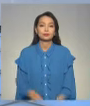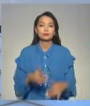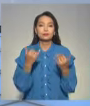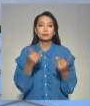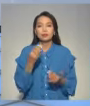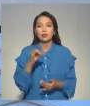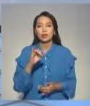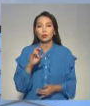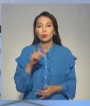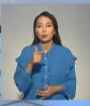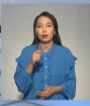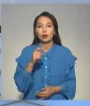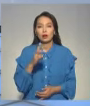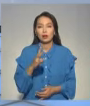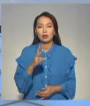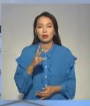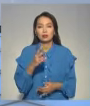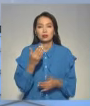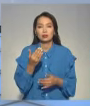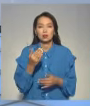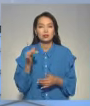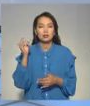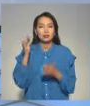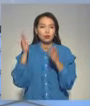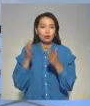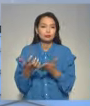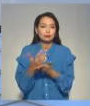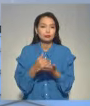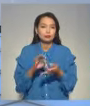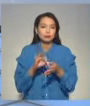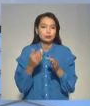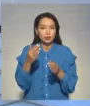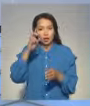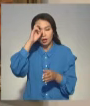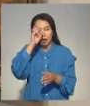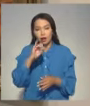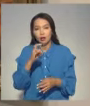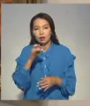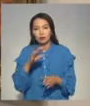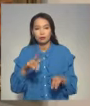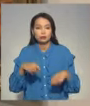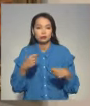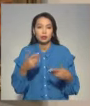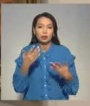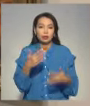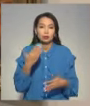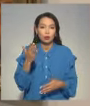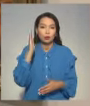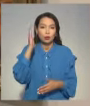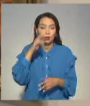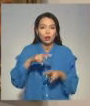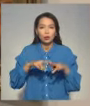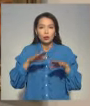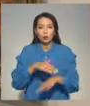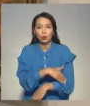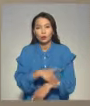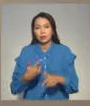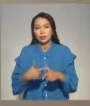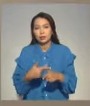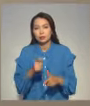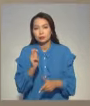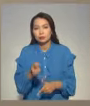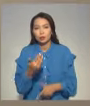хан жайлы жылдар бойы жиналған деректер мемлекеттік архивке тапсырылды. Болашақта Елорда көшелерінің біріне ханның аты беріліп, Түмен